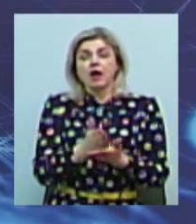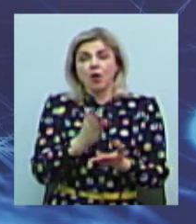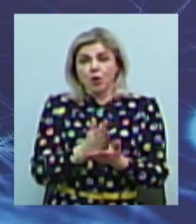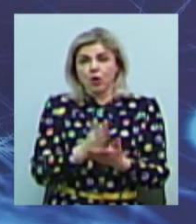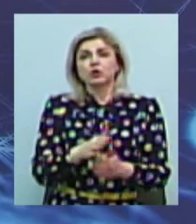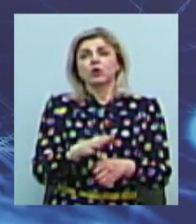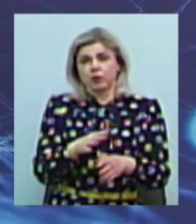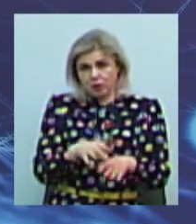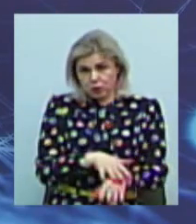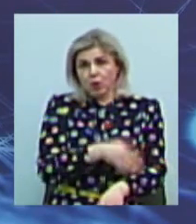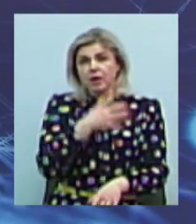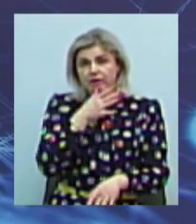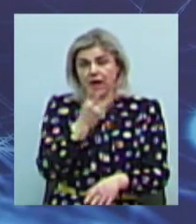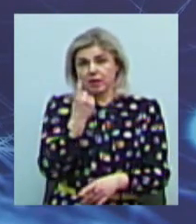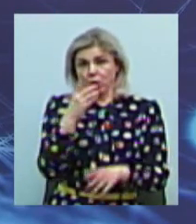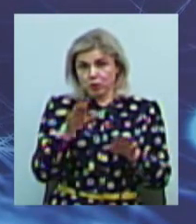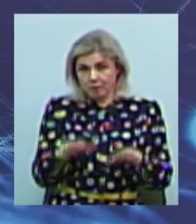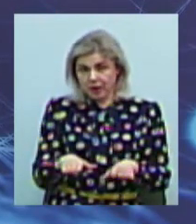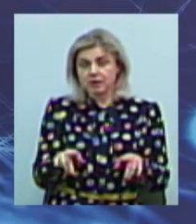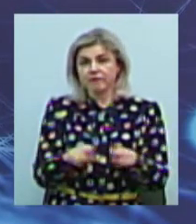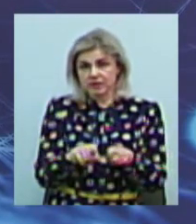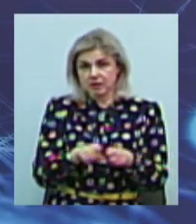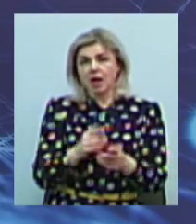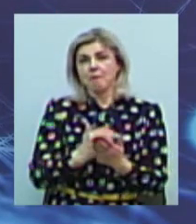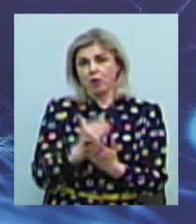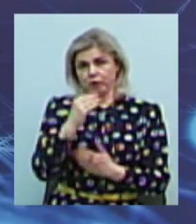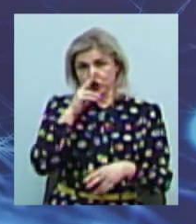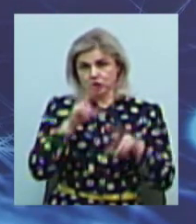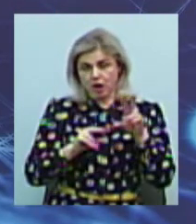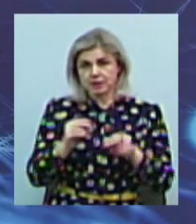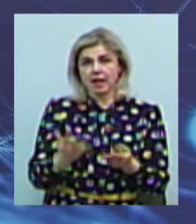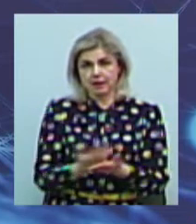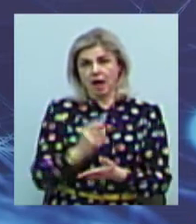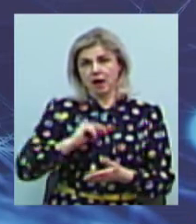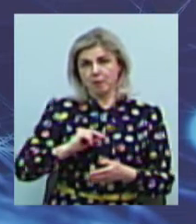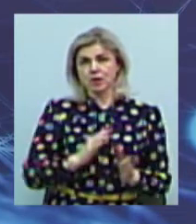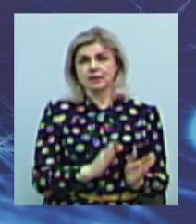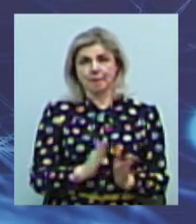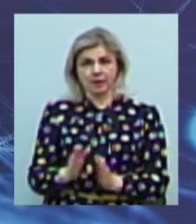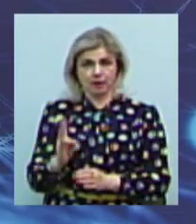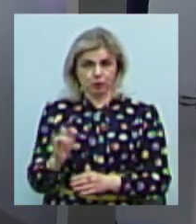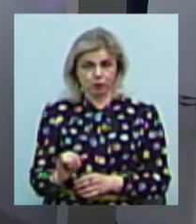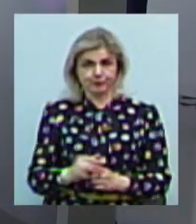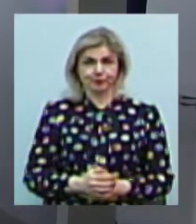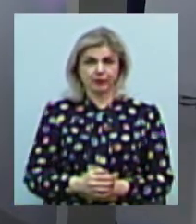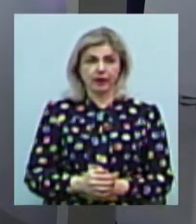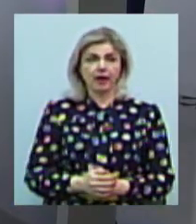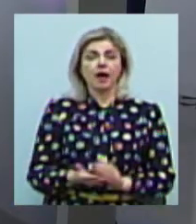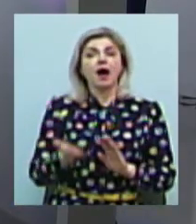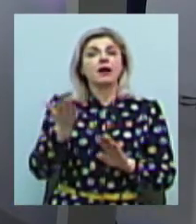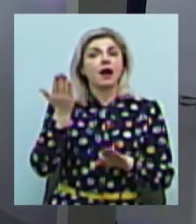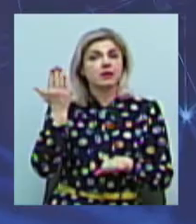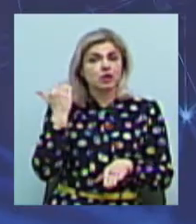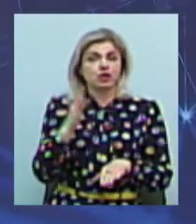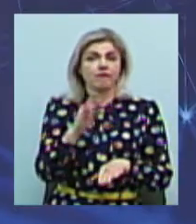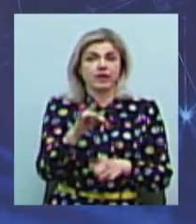досить великий час на одному місці, все-таки підвищує шанси знайти роботу стабільно. Світлана, раніше